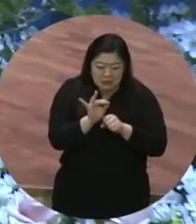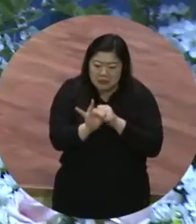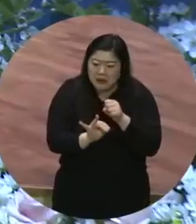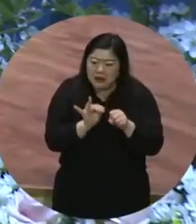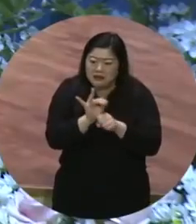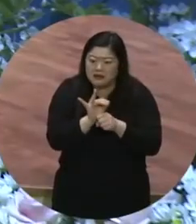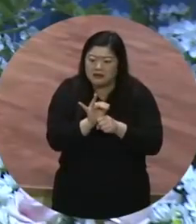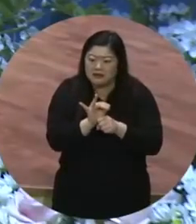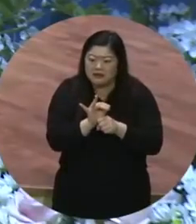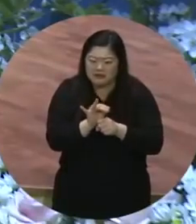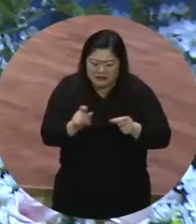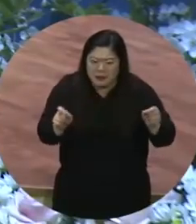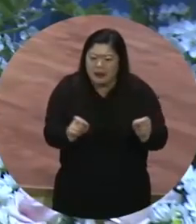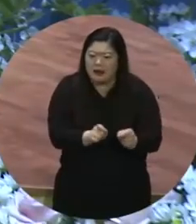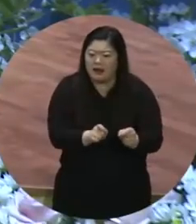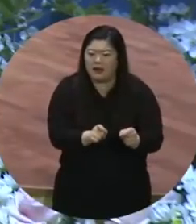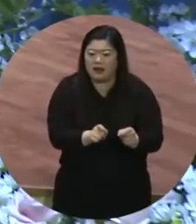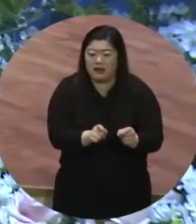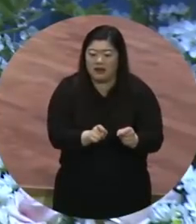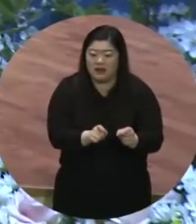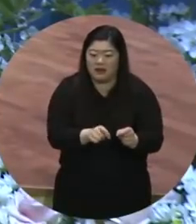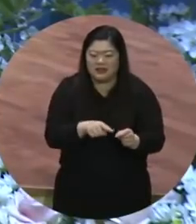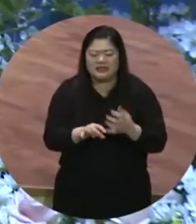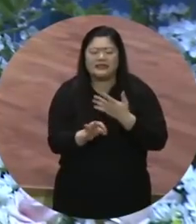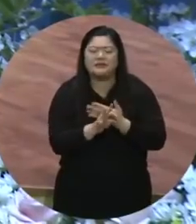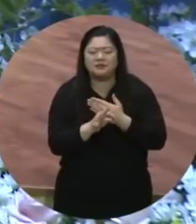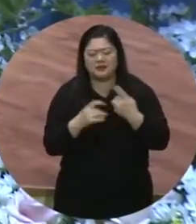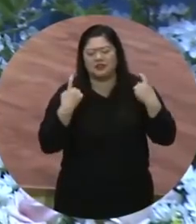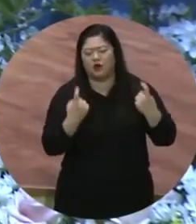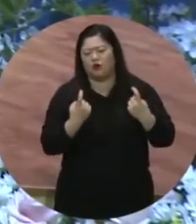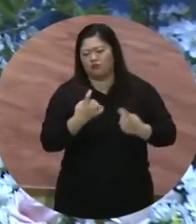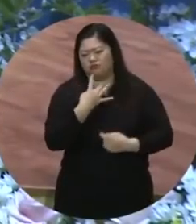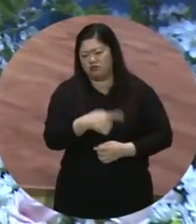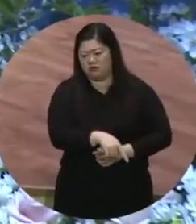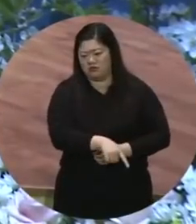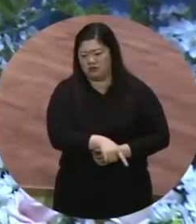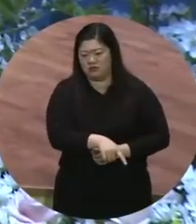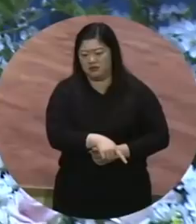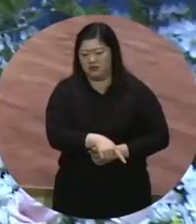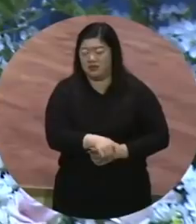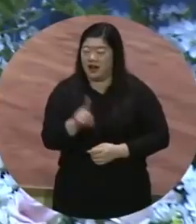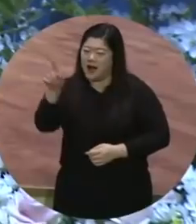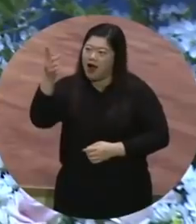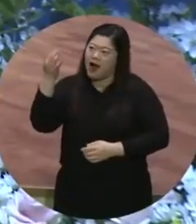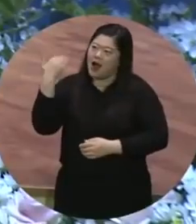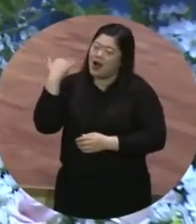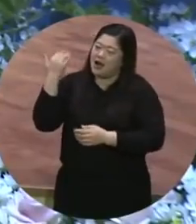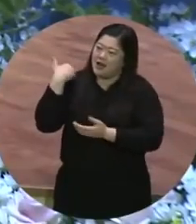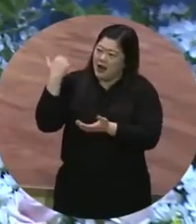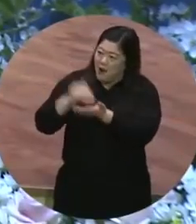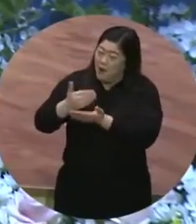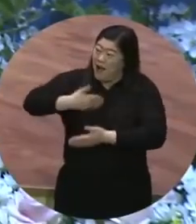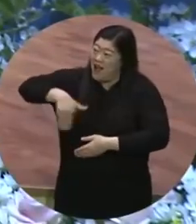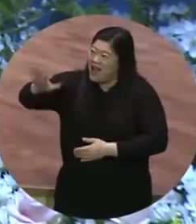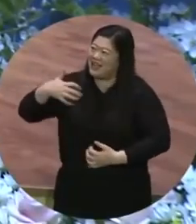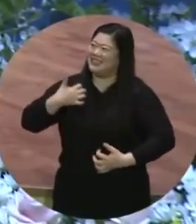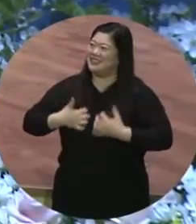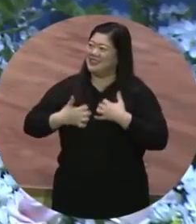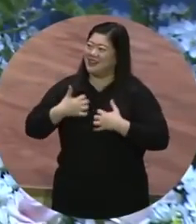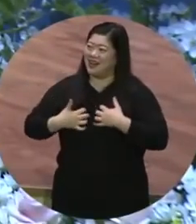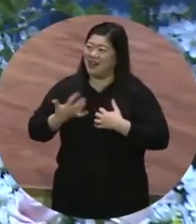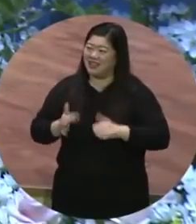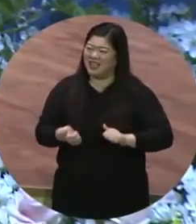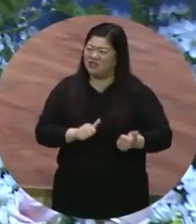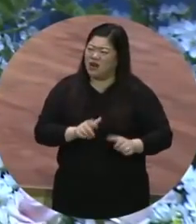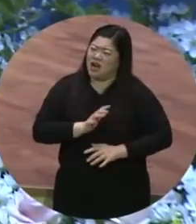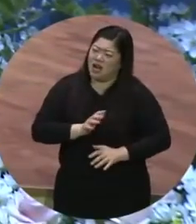서는 그 감격을 부활의 감격을 생각하면서 매일매일 복음적 삶을 회복시켜 나가는